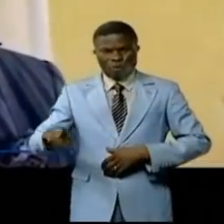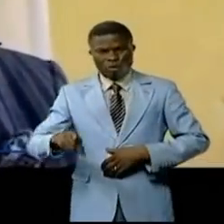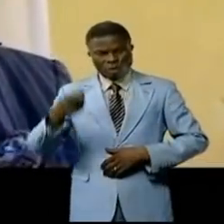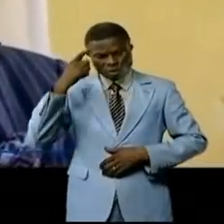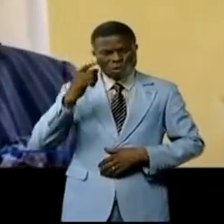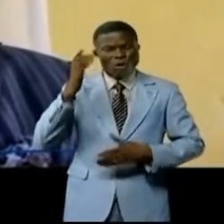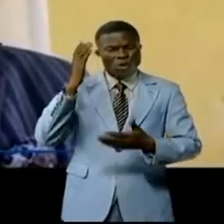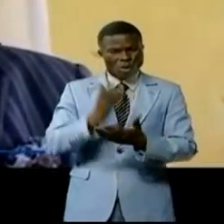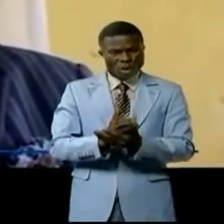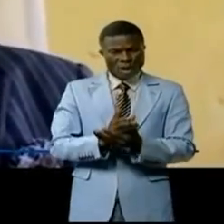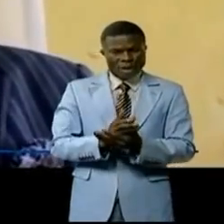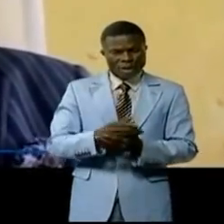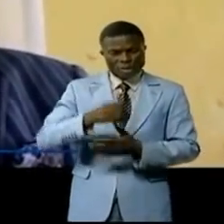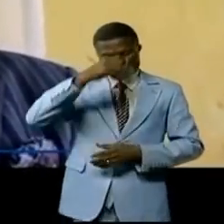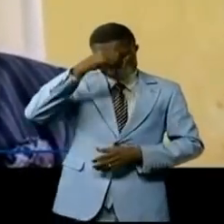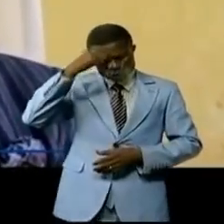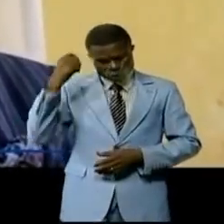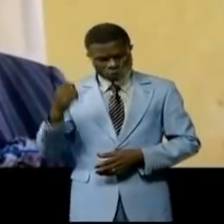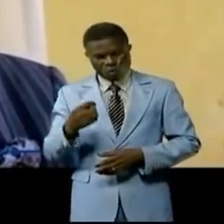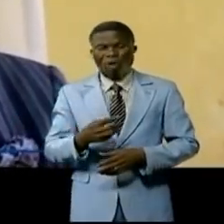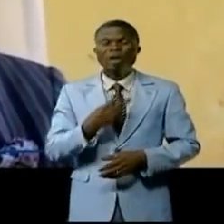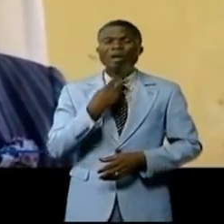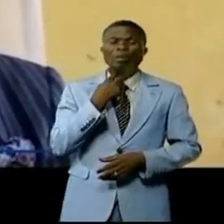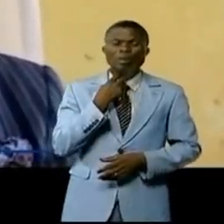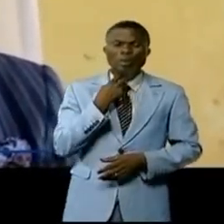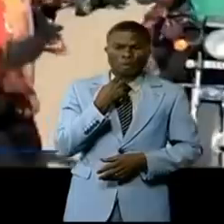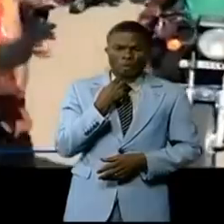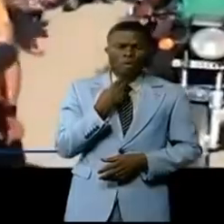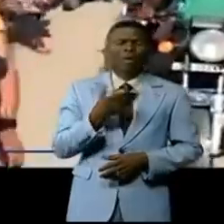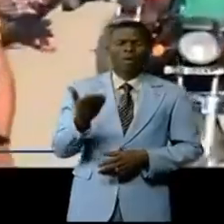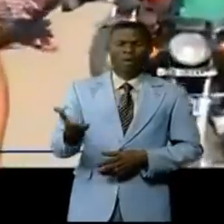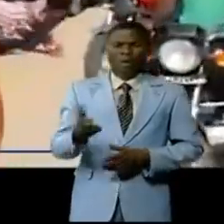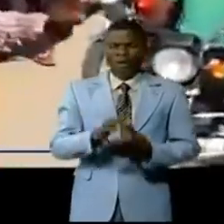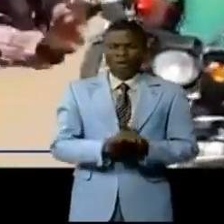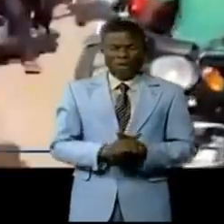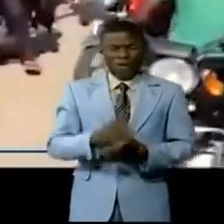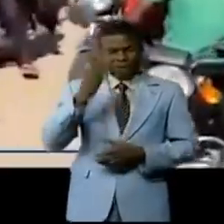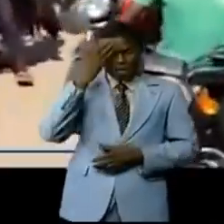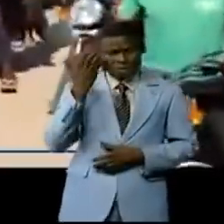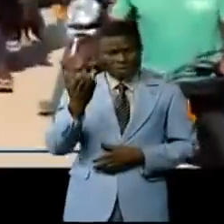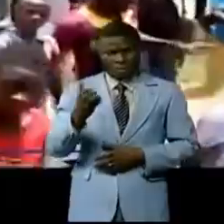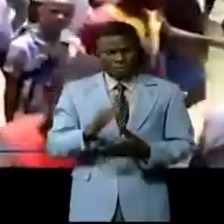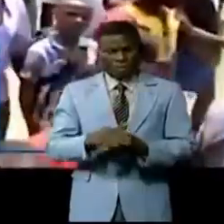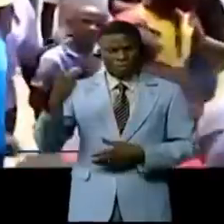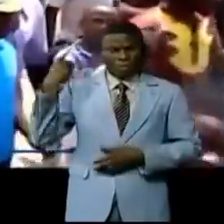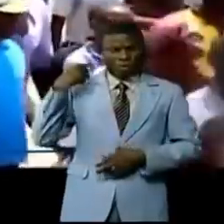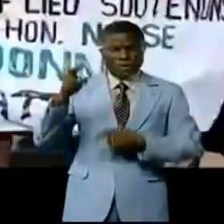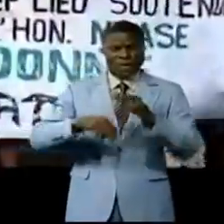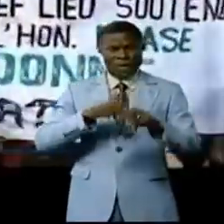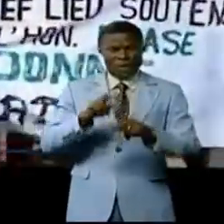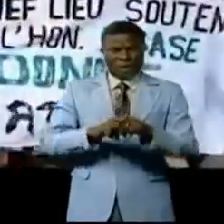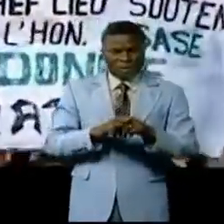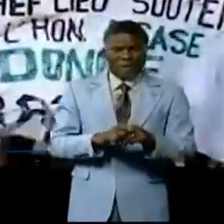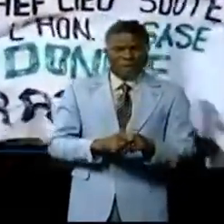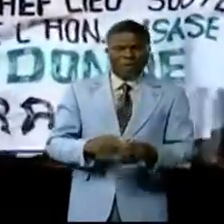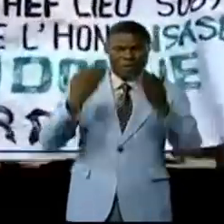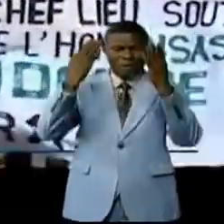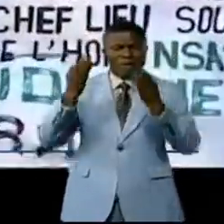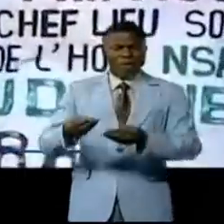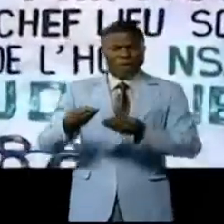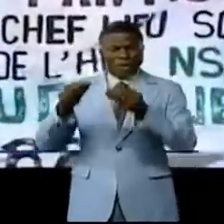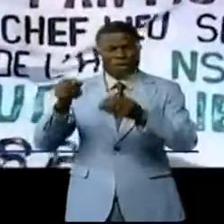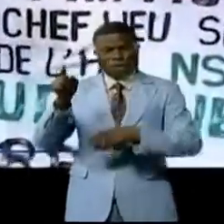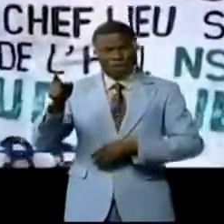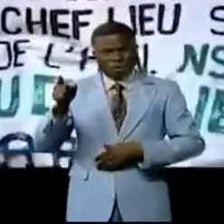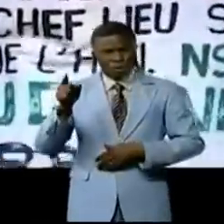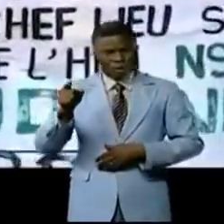au gouffre là où elle est présente. Il est à noter que le député national Dieudonné Tassé Mwitutukal